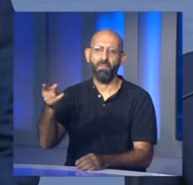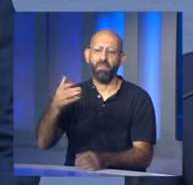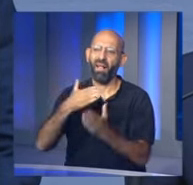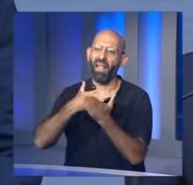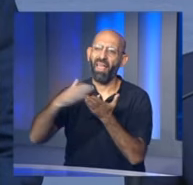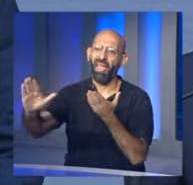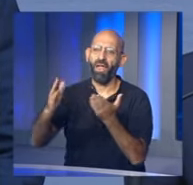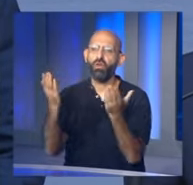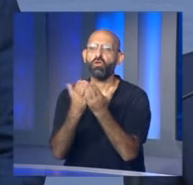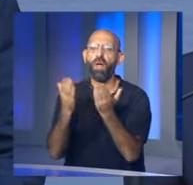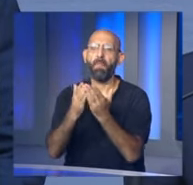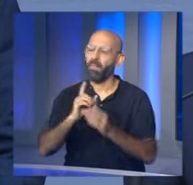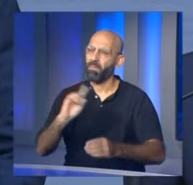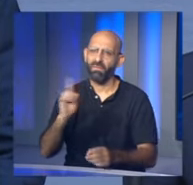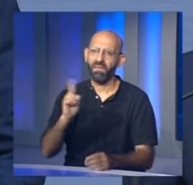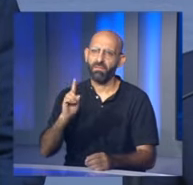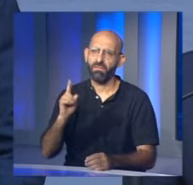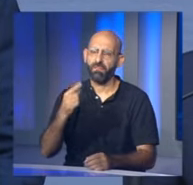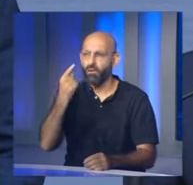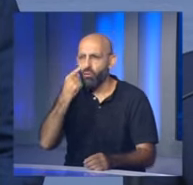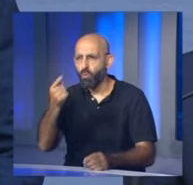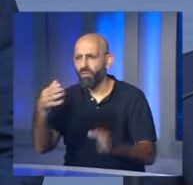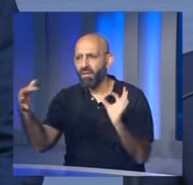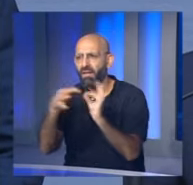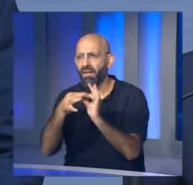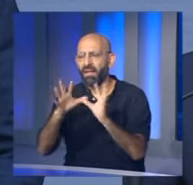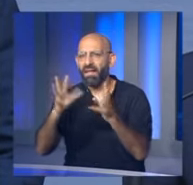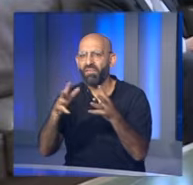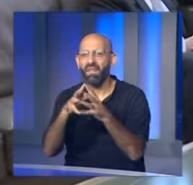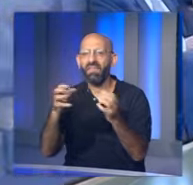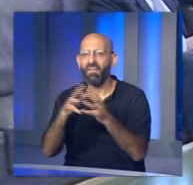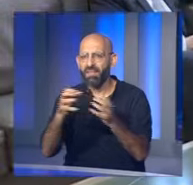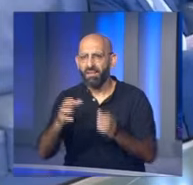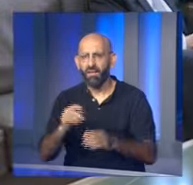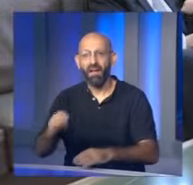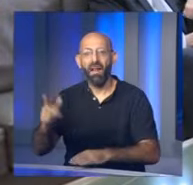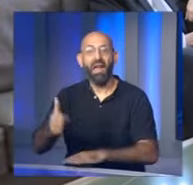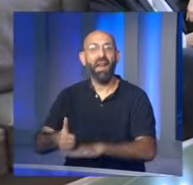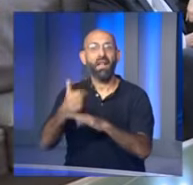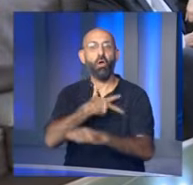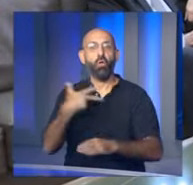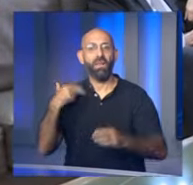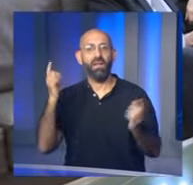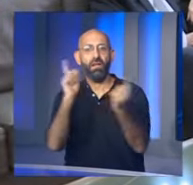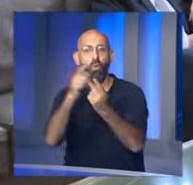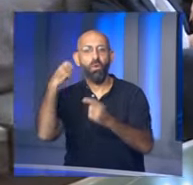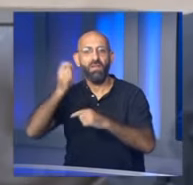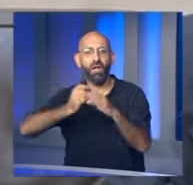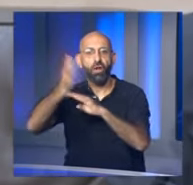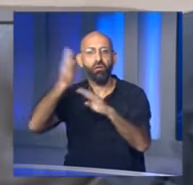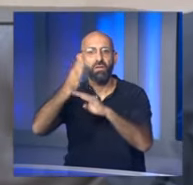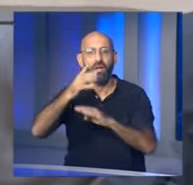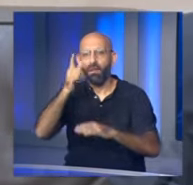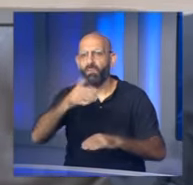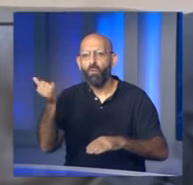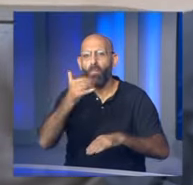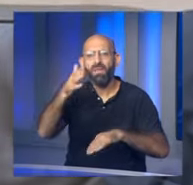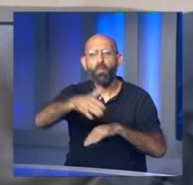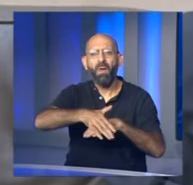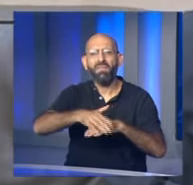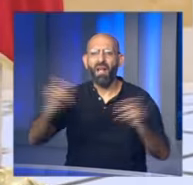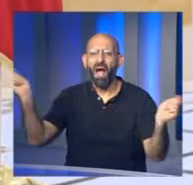بهذا الموضوع وهو هم وطني ولا بد ان ندافع عنها الرئيس مقاطي اجتمع مع وزير الخارجيه عبد الله بو حبيب وعرض